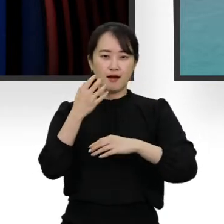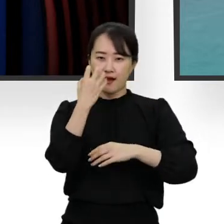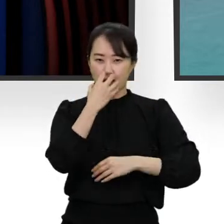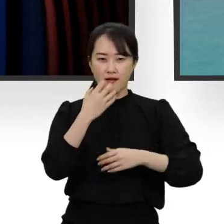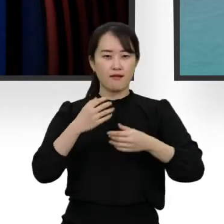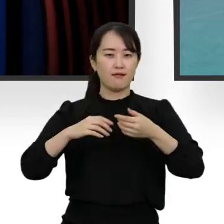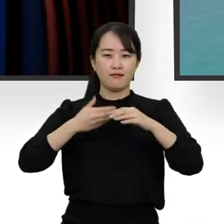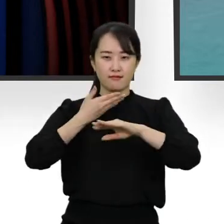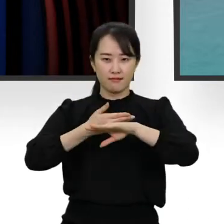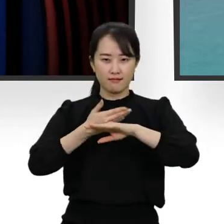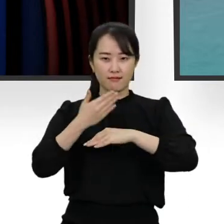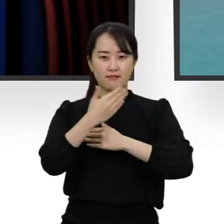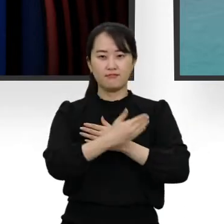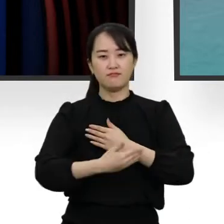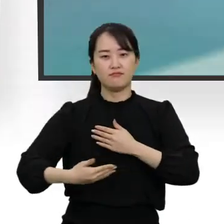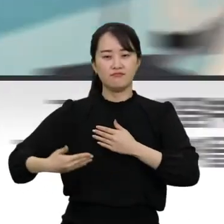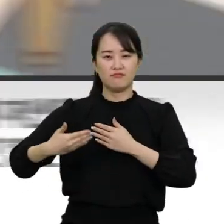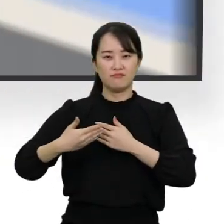자신만의 신체적 개성일 뿐입니다.